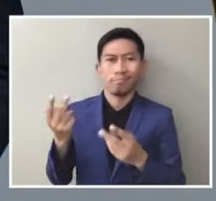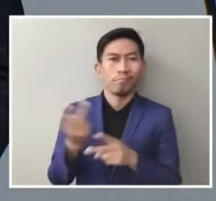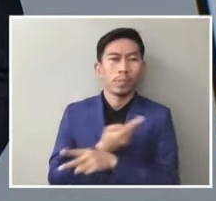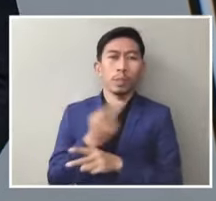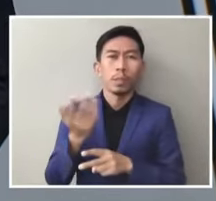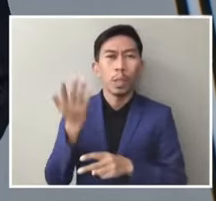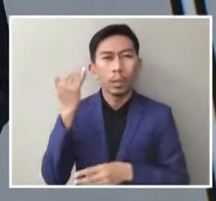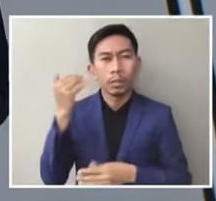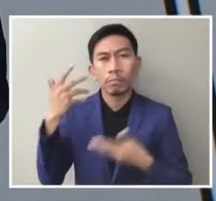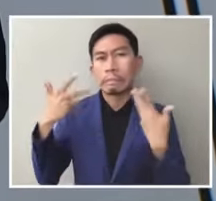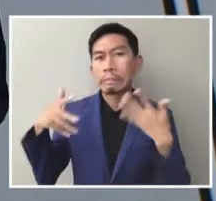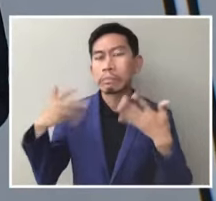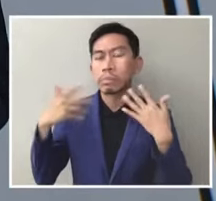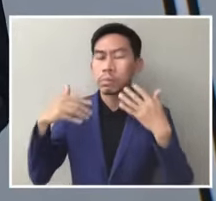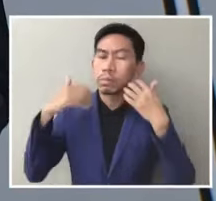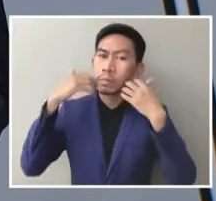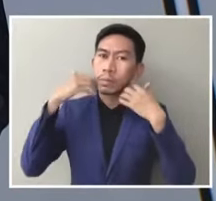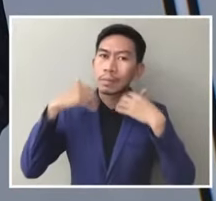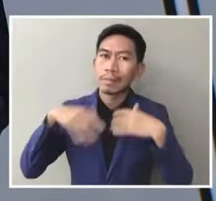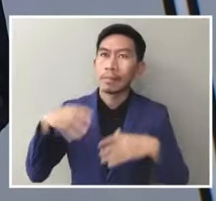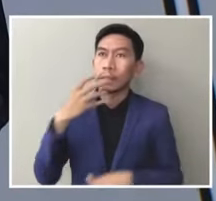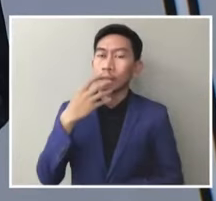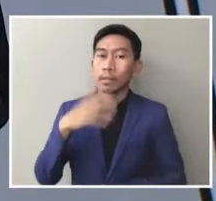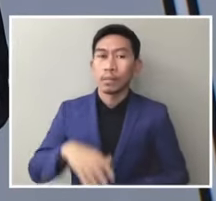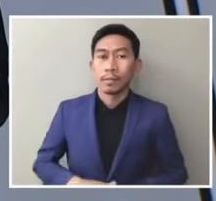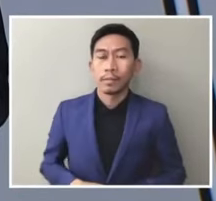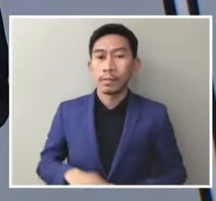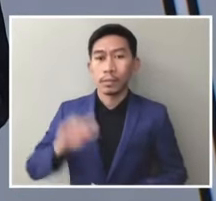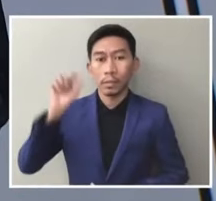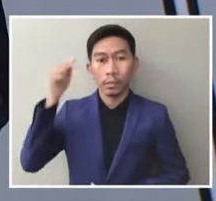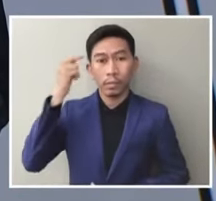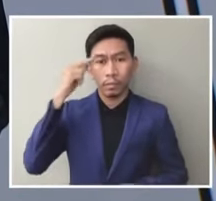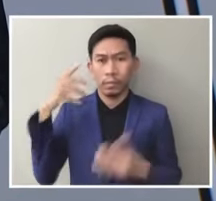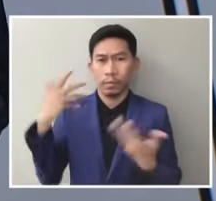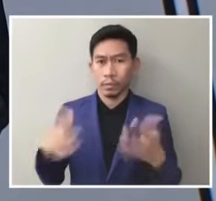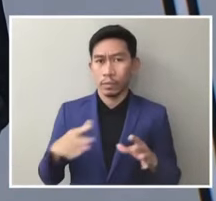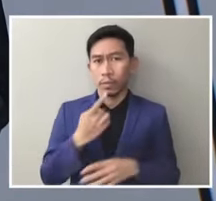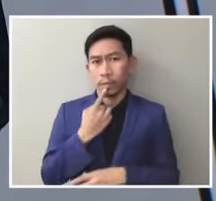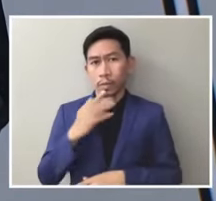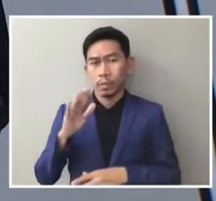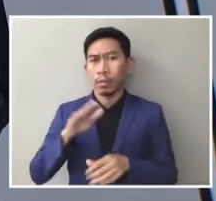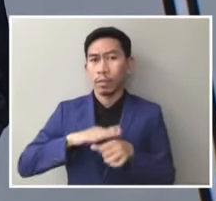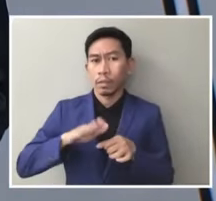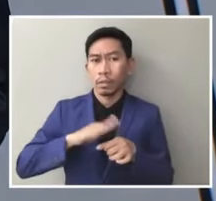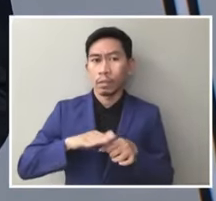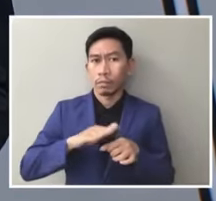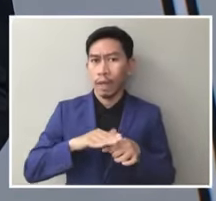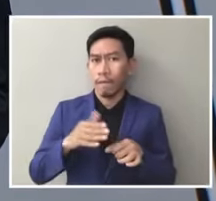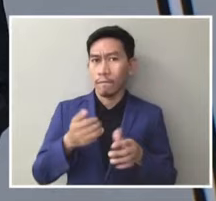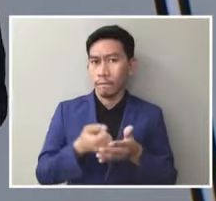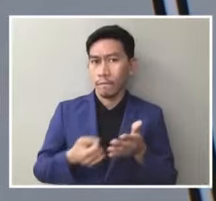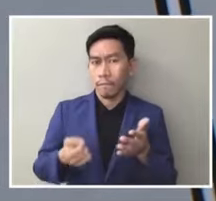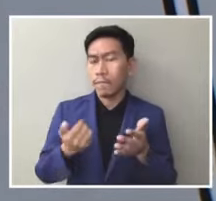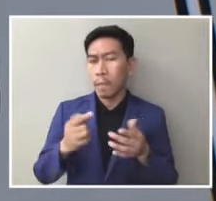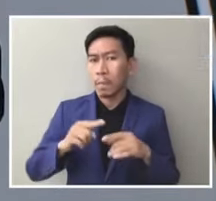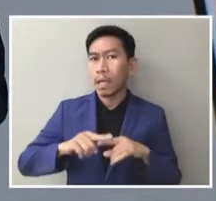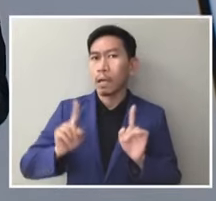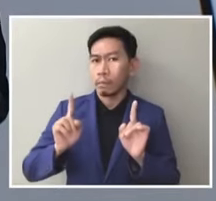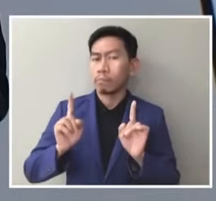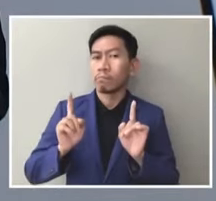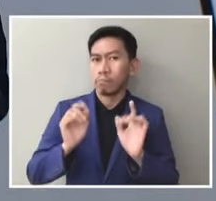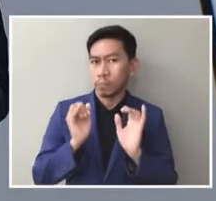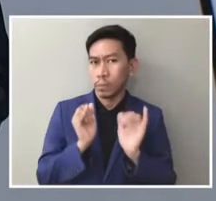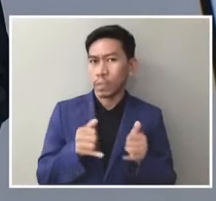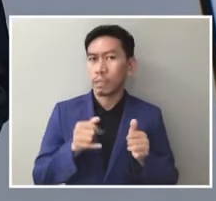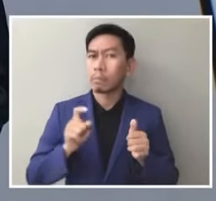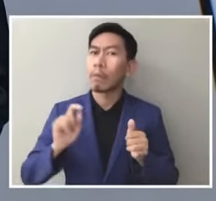panahon. Kahit tinayak po ng gobyerno na sapat ang supply, pinaghahandaan pa rin ang pagnipis ng reserba sa oras